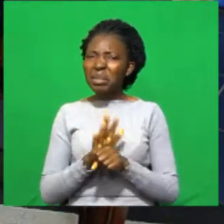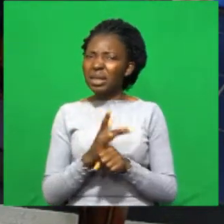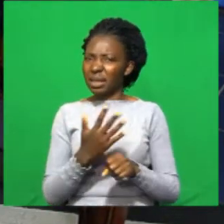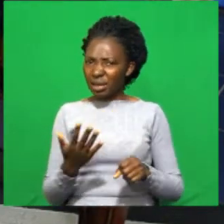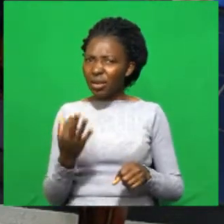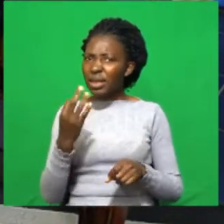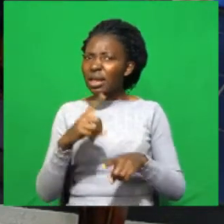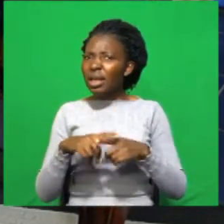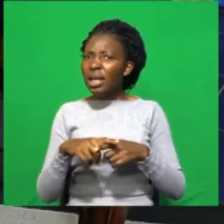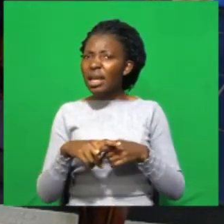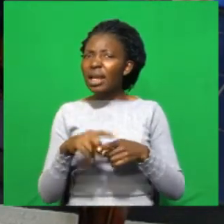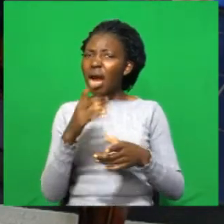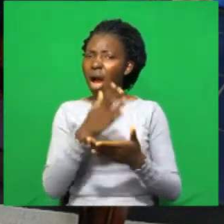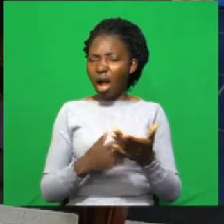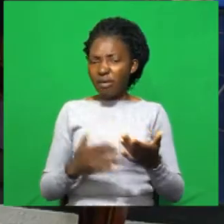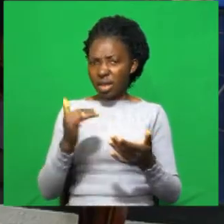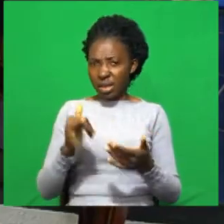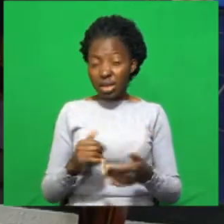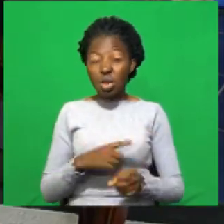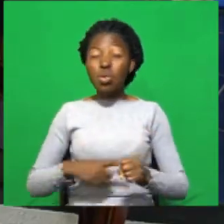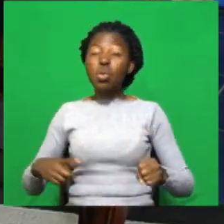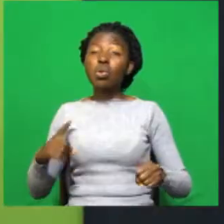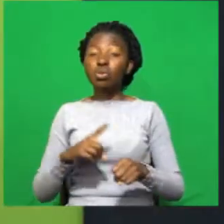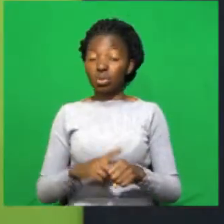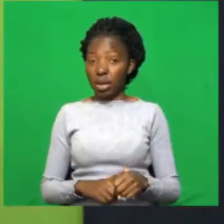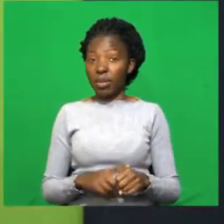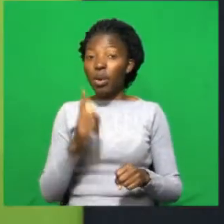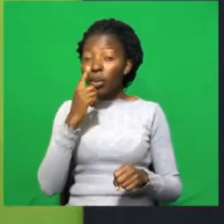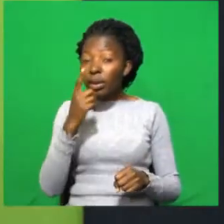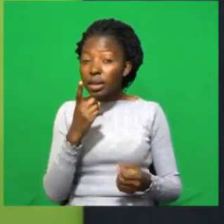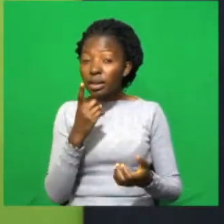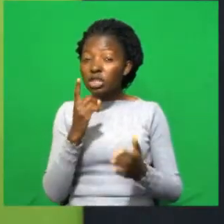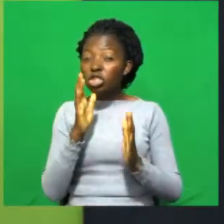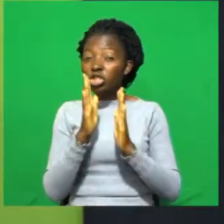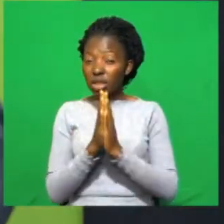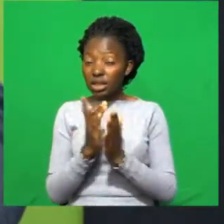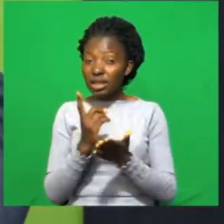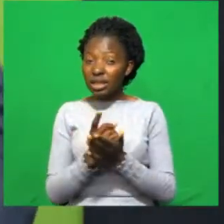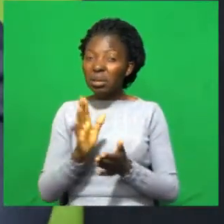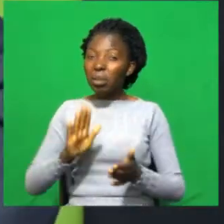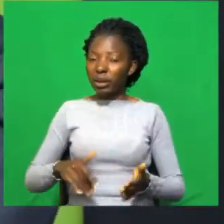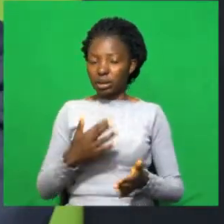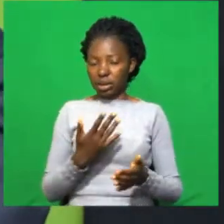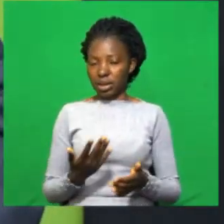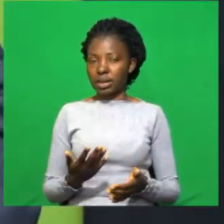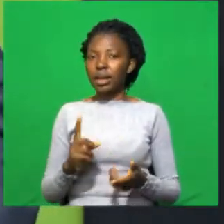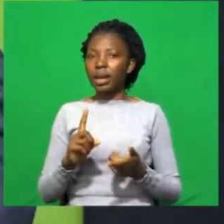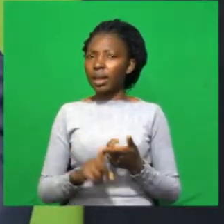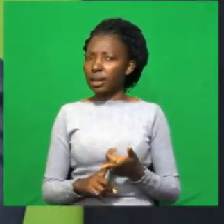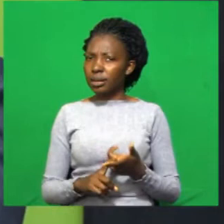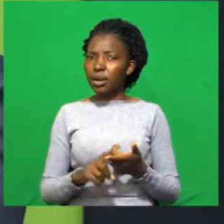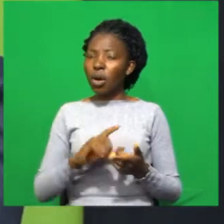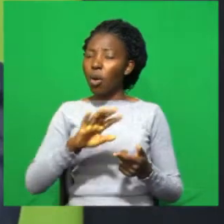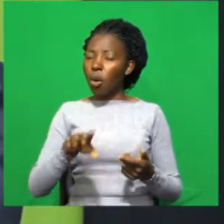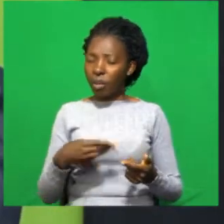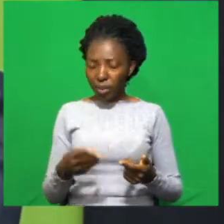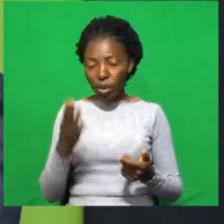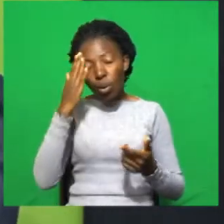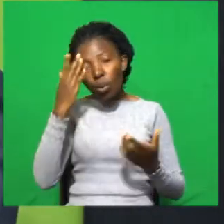chete muchaona kuti inguva yakati rebei yakaitwa zvinhu izvi nechechi. Saka pazopedzisira pakutaurwa kunzi vese